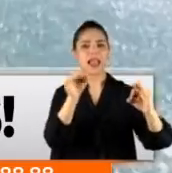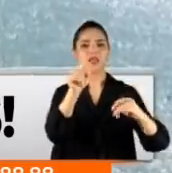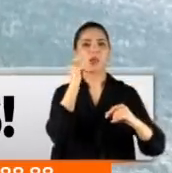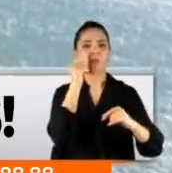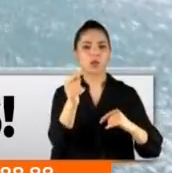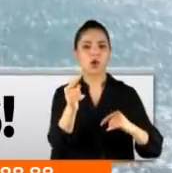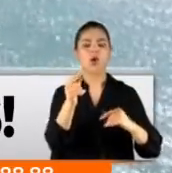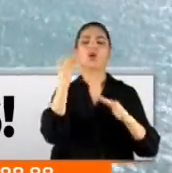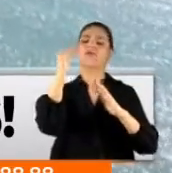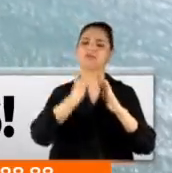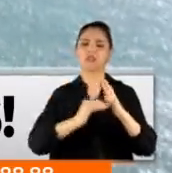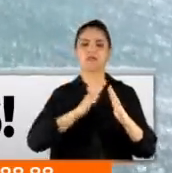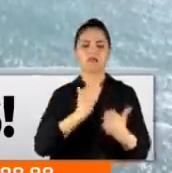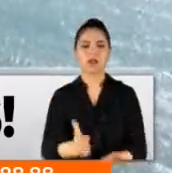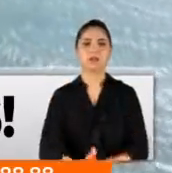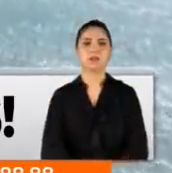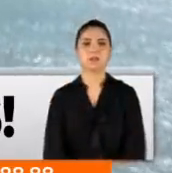ve ateşe seviyesinde.